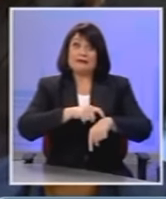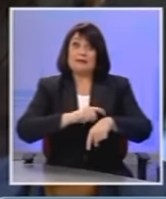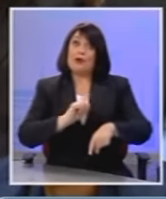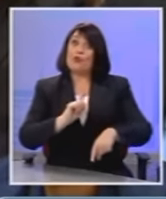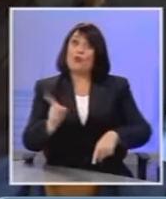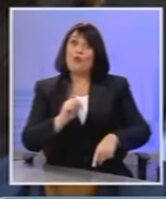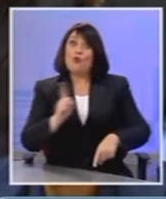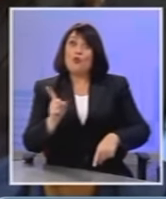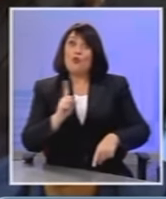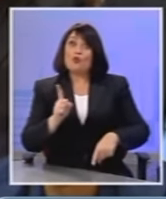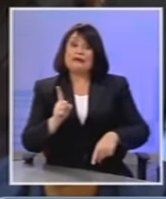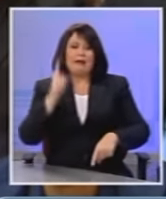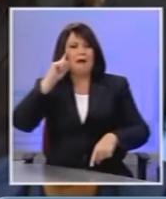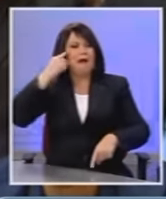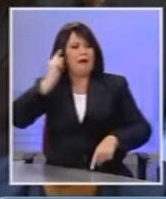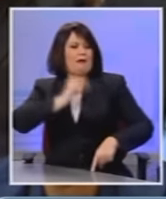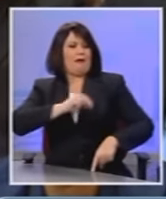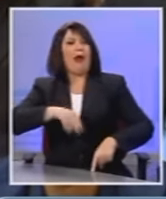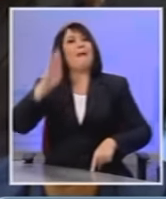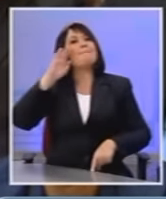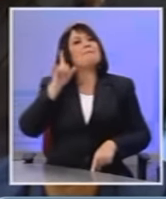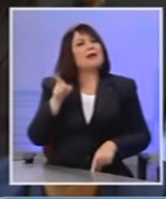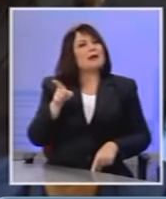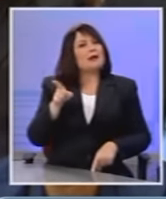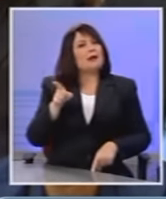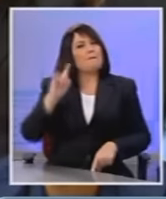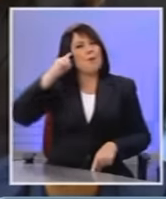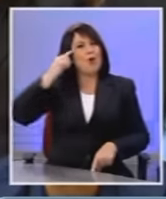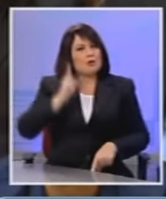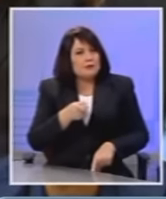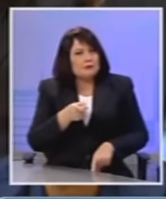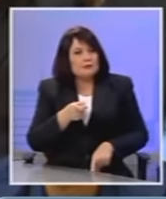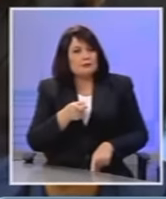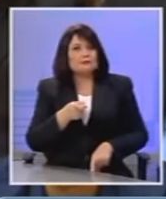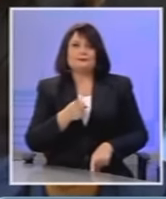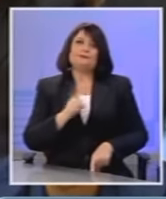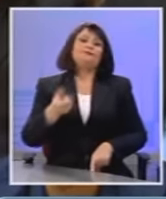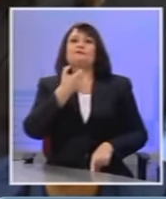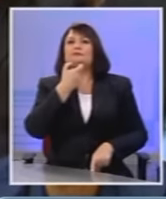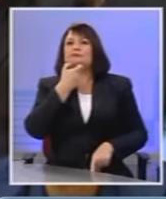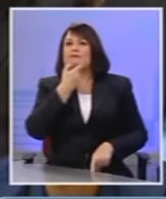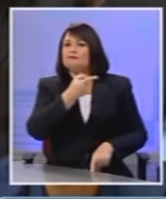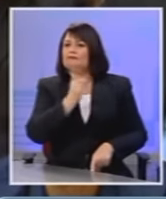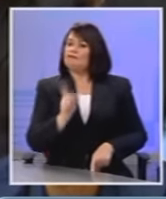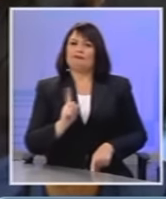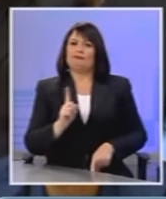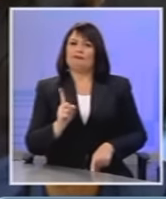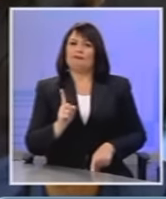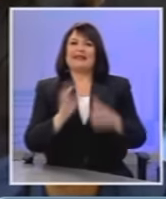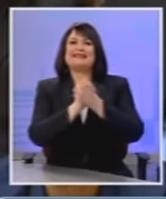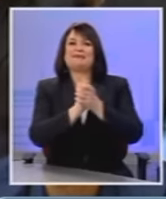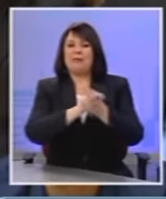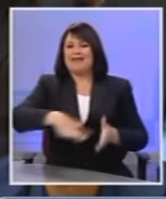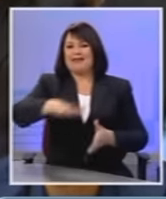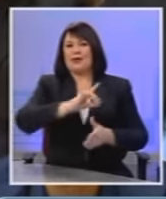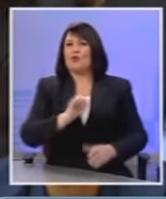ούτε με τον τυχοδιοκτισμό των Αμερικάνων και των Εγγλέζων πρωτίστως από τους συμμάχους τους,